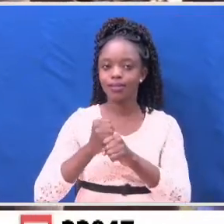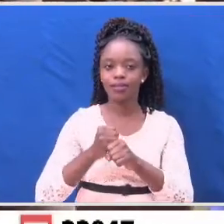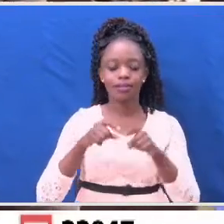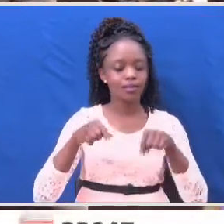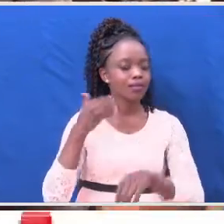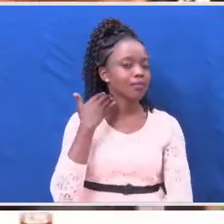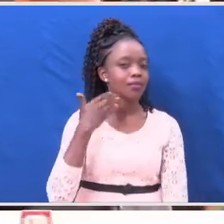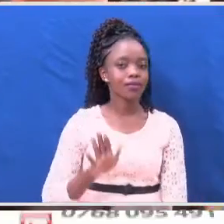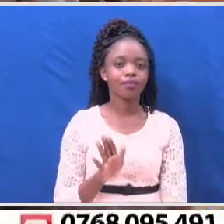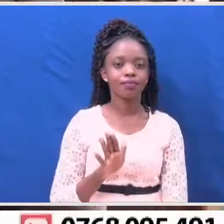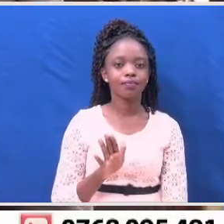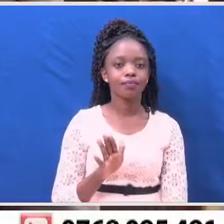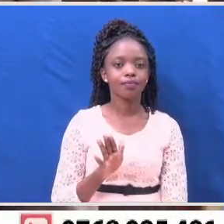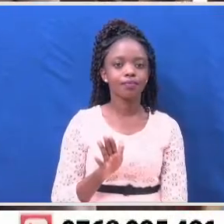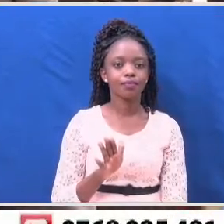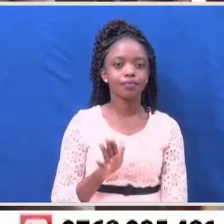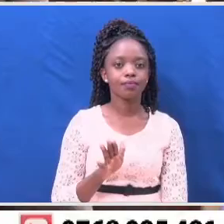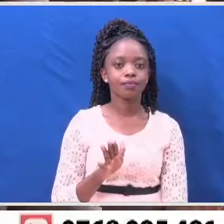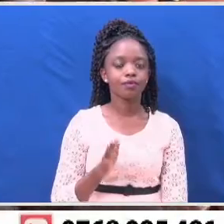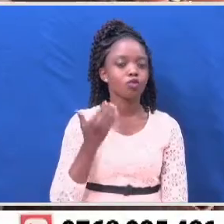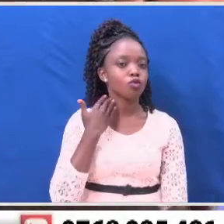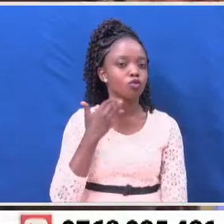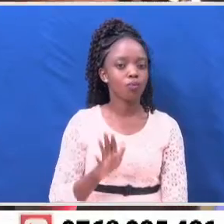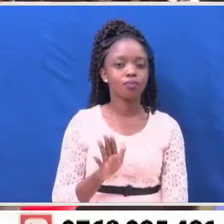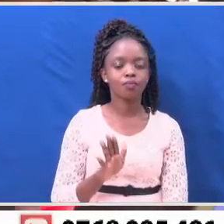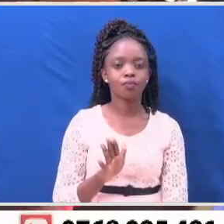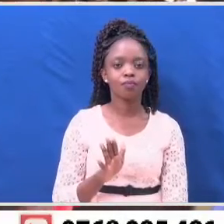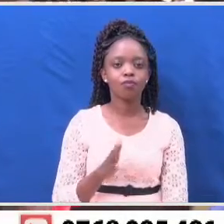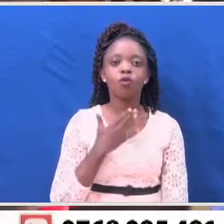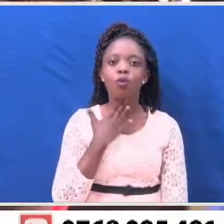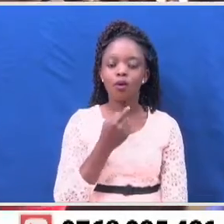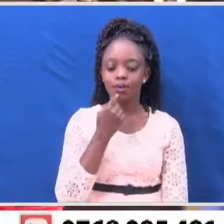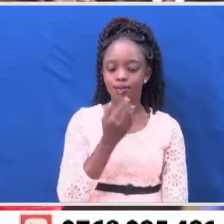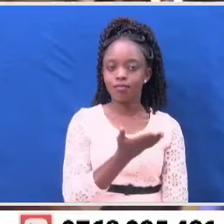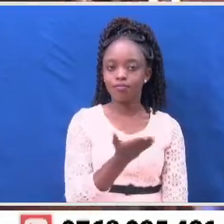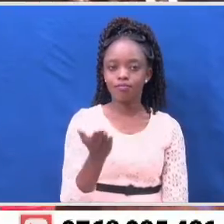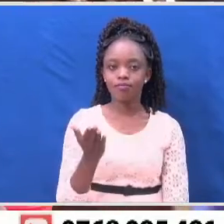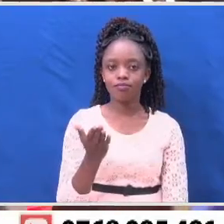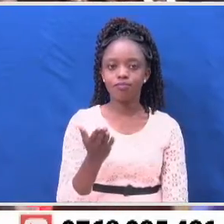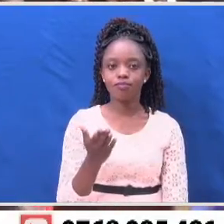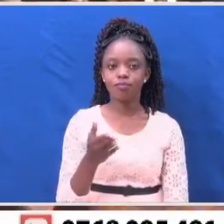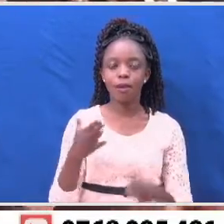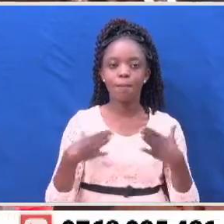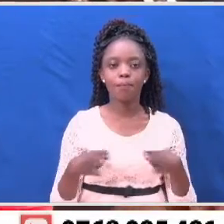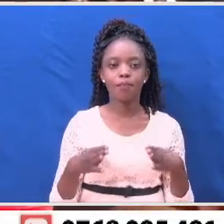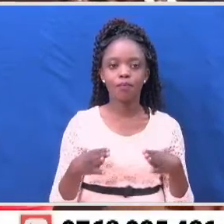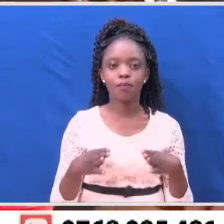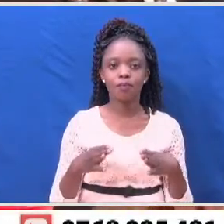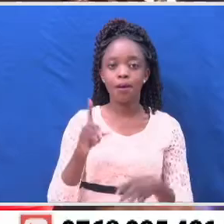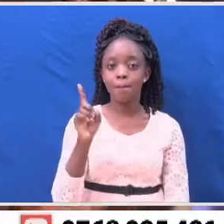fujo, nataka tukue na nguye. So nataka kuambia wale watu walifanya hivyo Nandi,